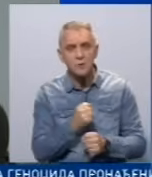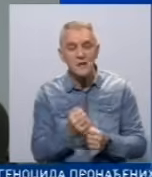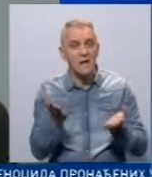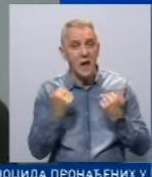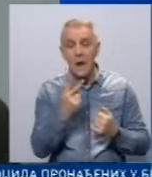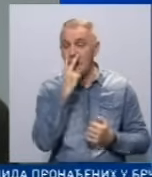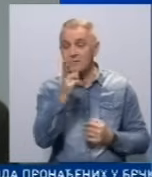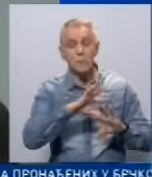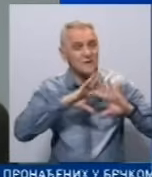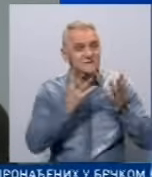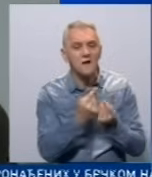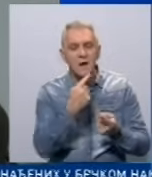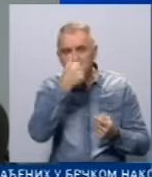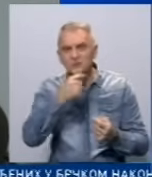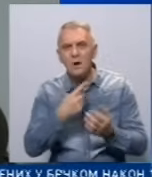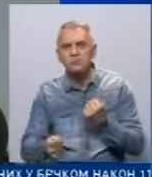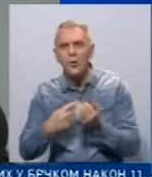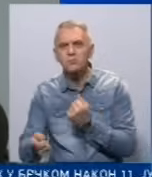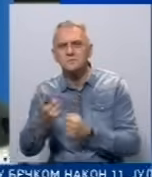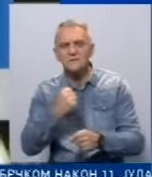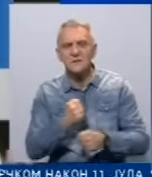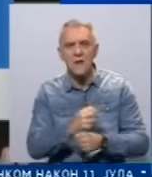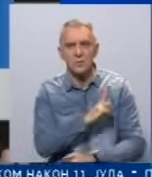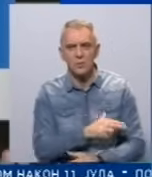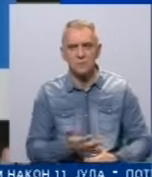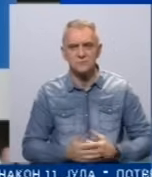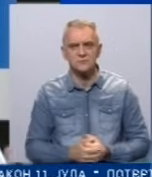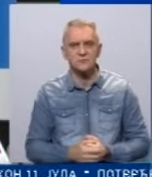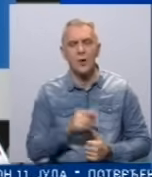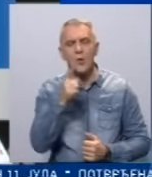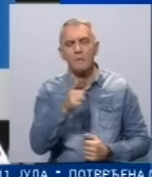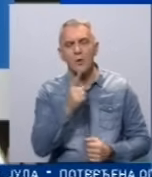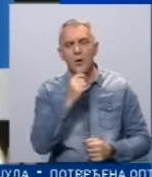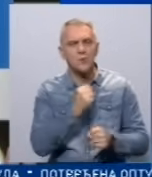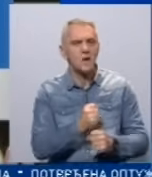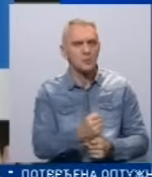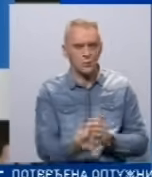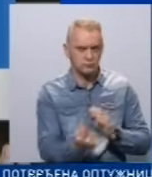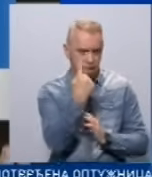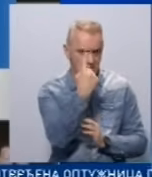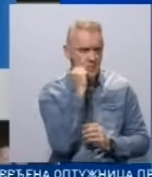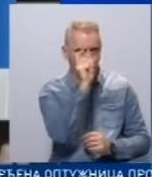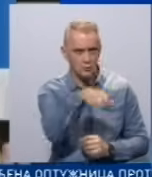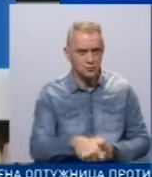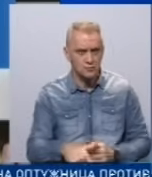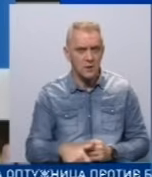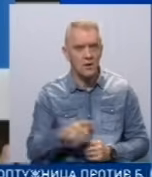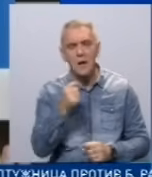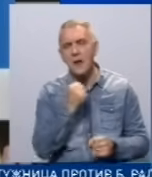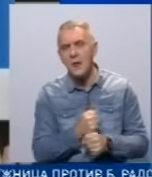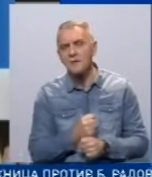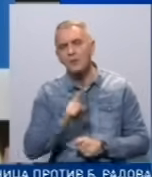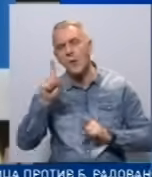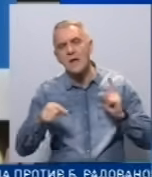se vide svi propusti u radu policije. Ovo je čin pojedinca u kome sigurno su napravljene neke greške